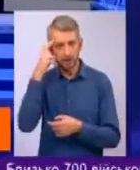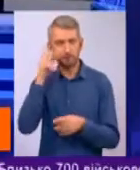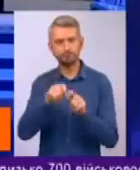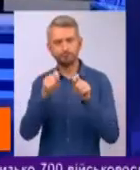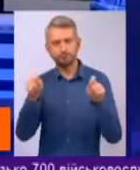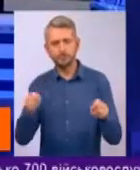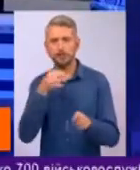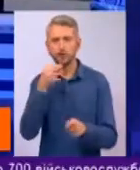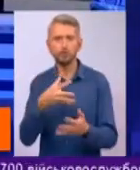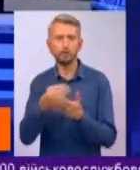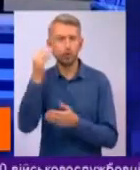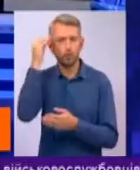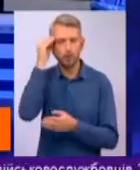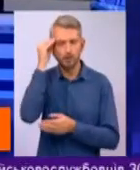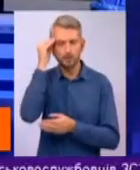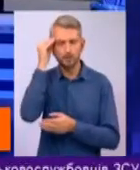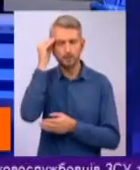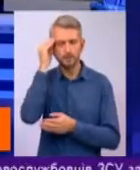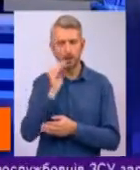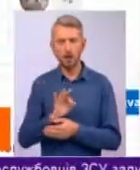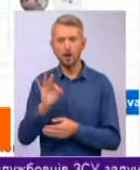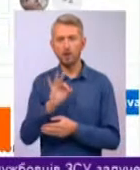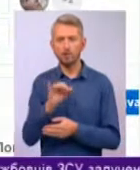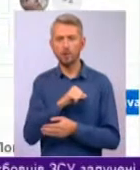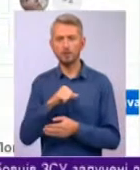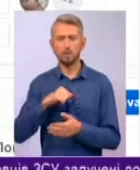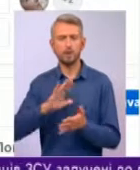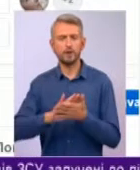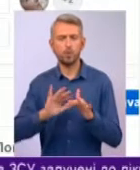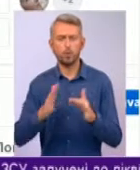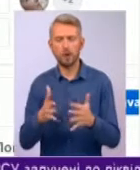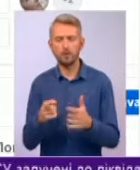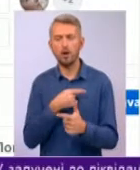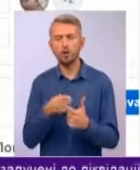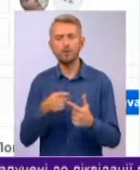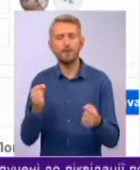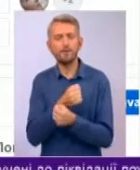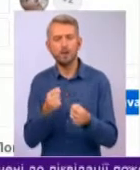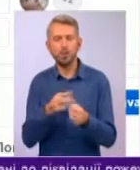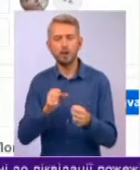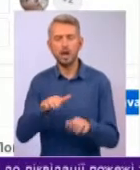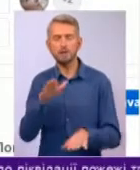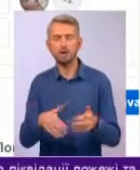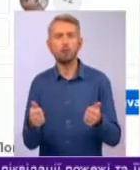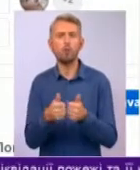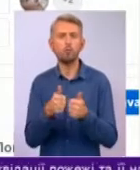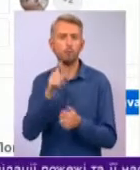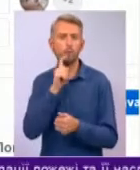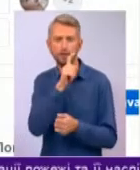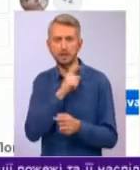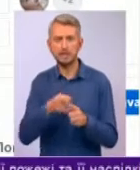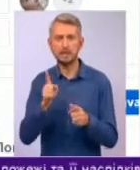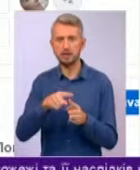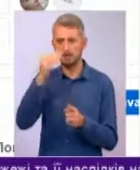і висловлюйте свої думки, власне, про саму ситуацію. Чи вибухи на складах поблизу Вінниці – це